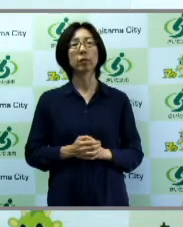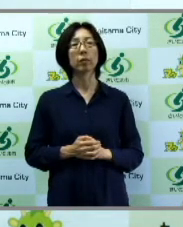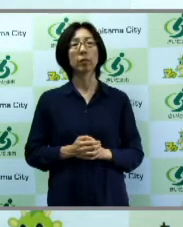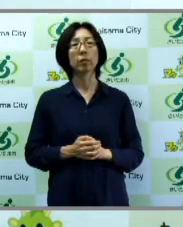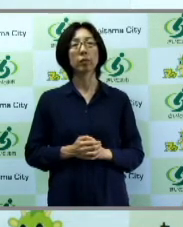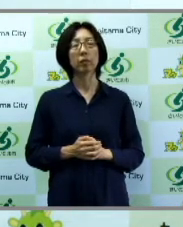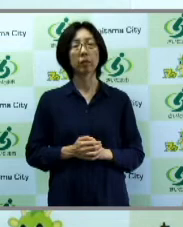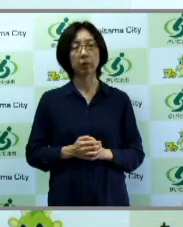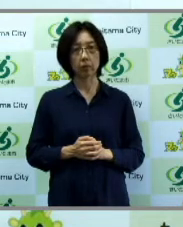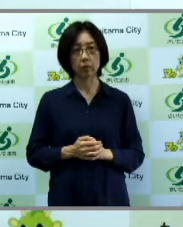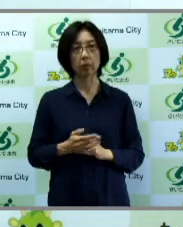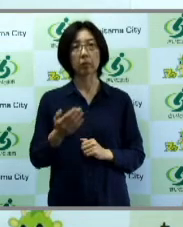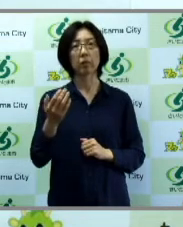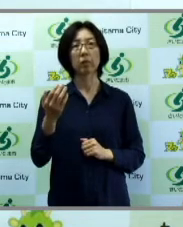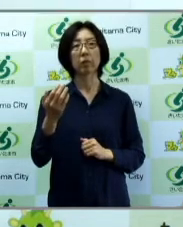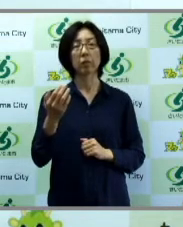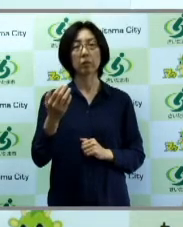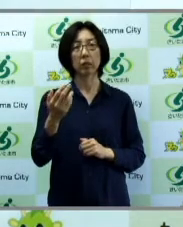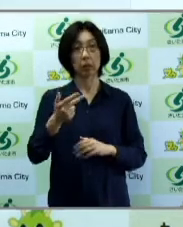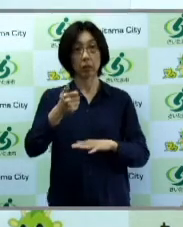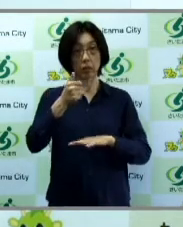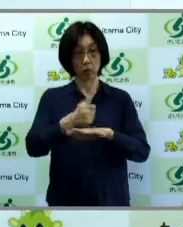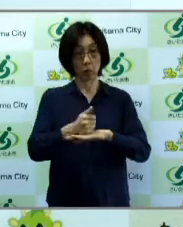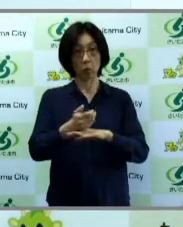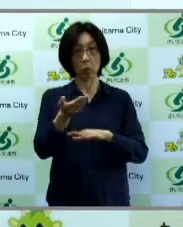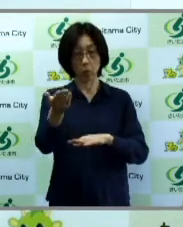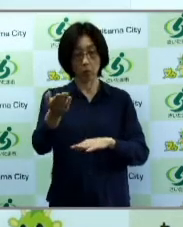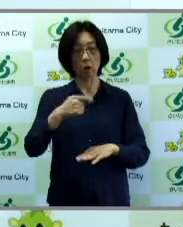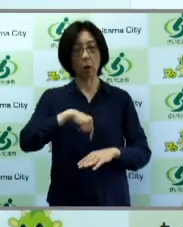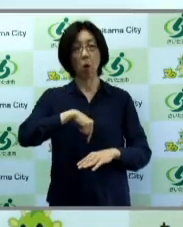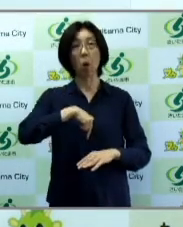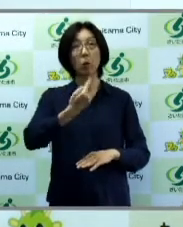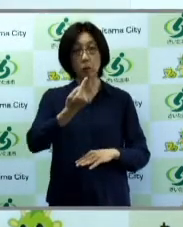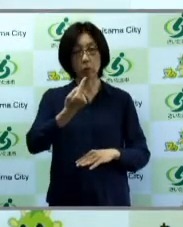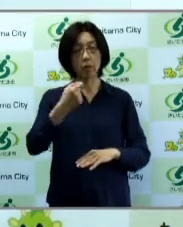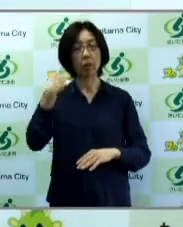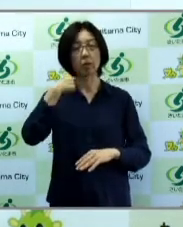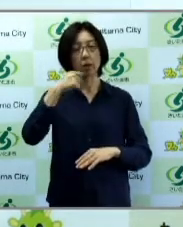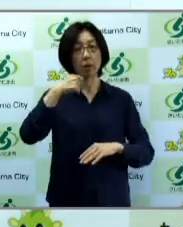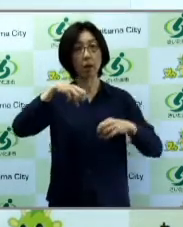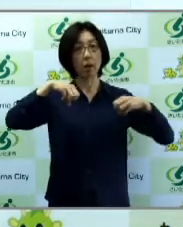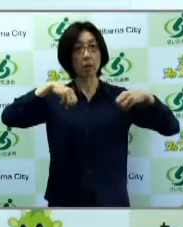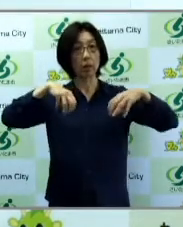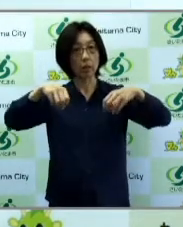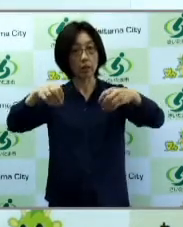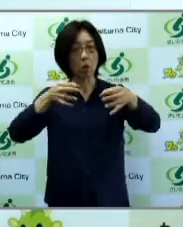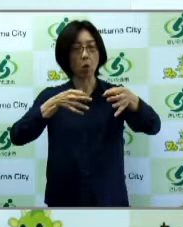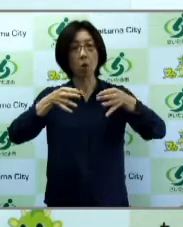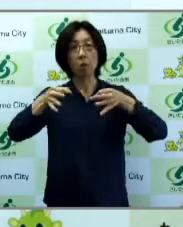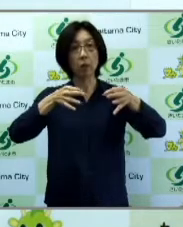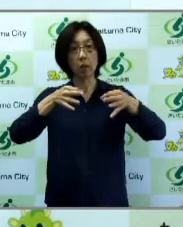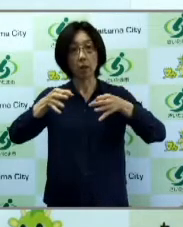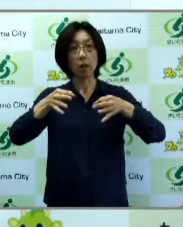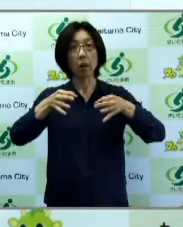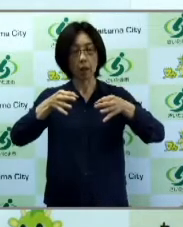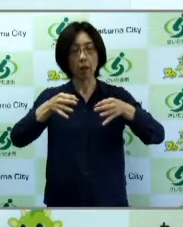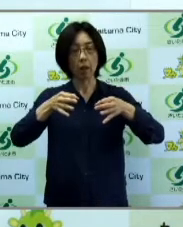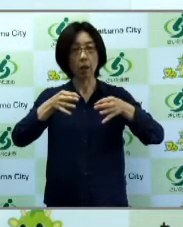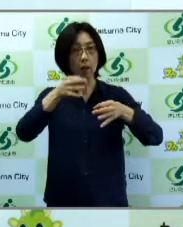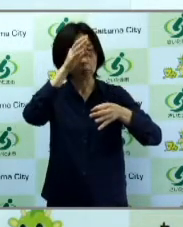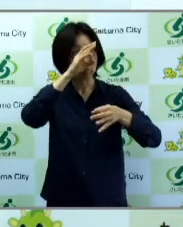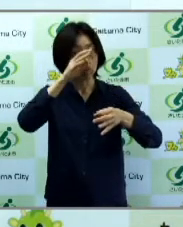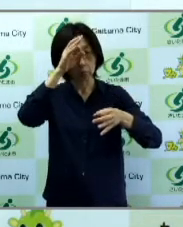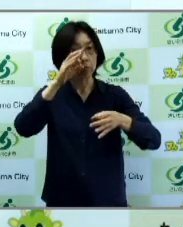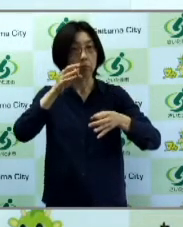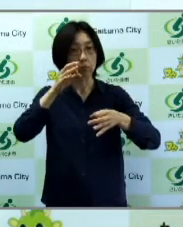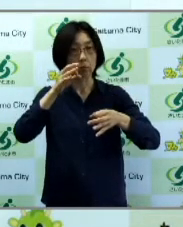自身で、はい、南銀あたりをご覧になる考え、別に新宿区長のようにですね一軒一軒